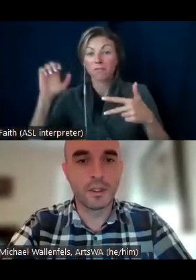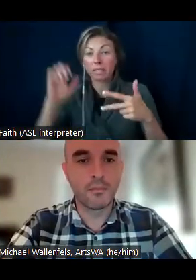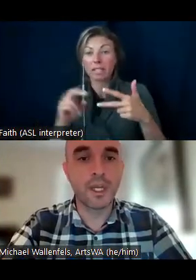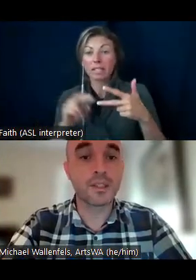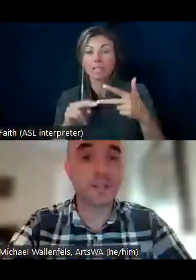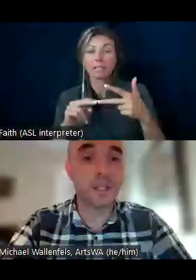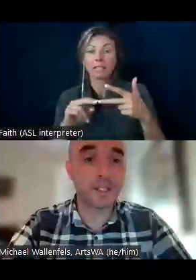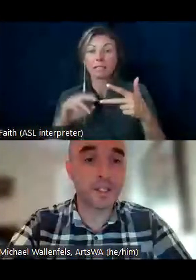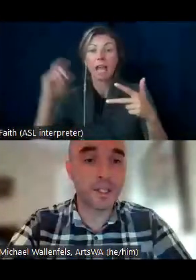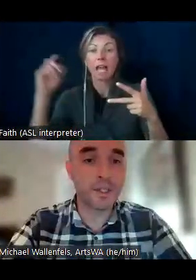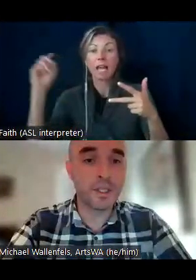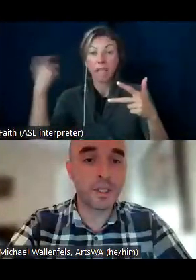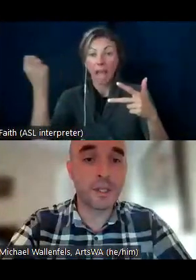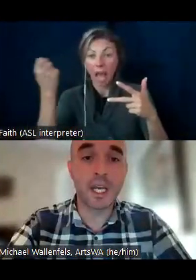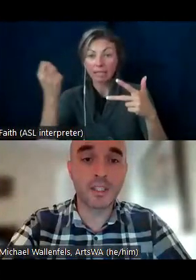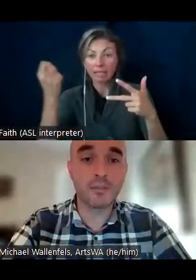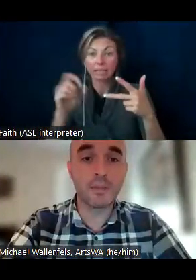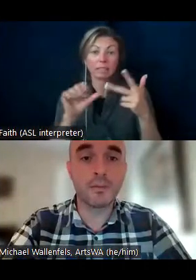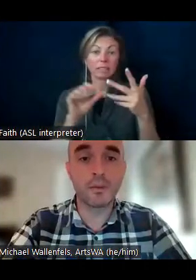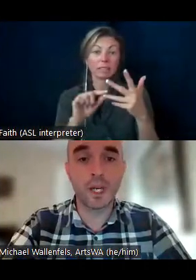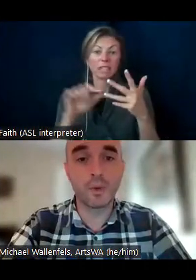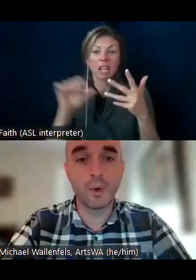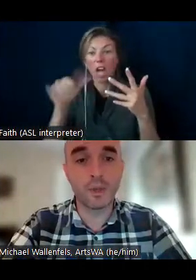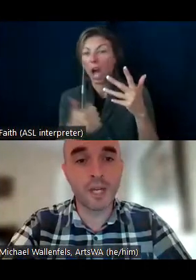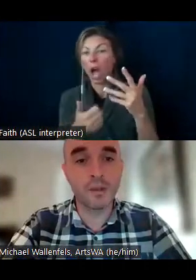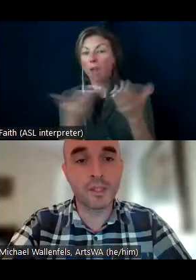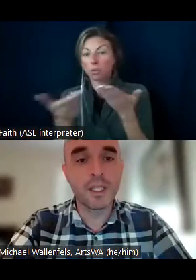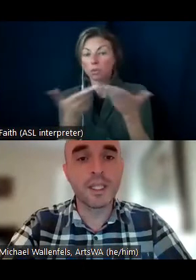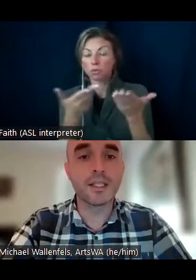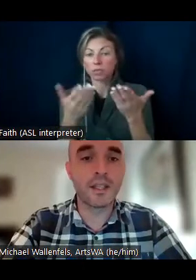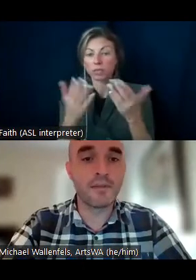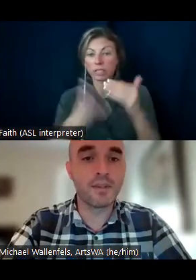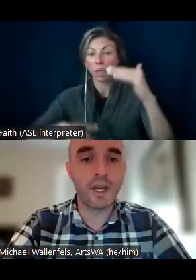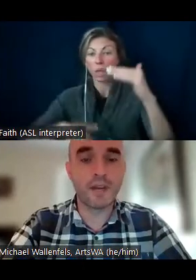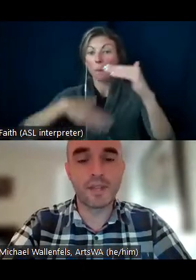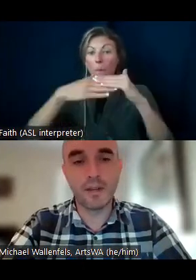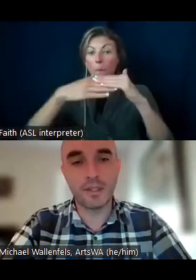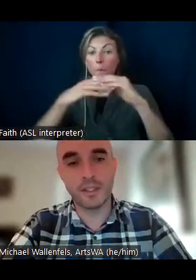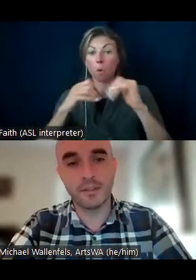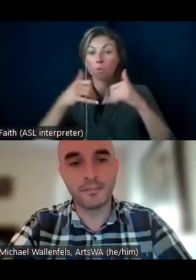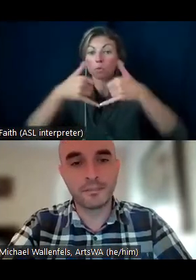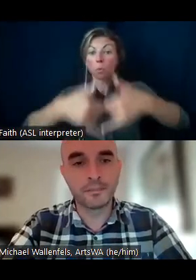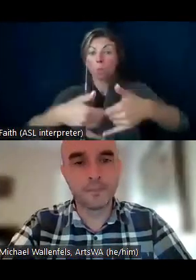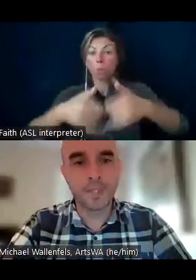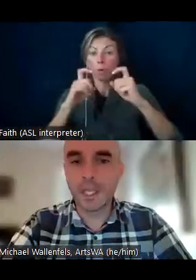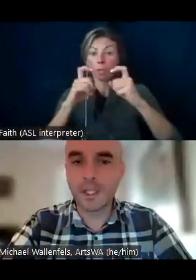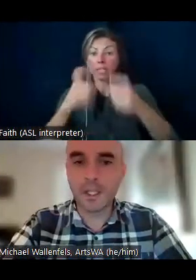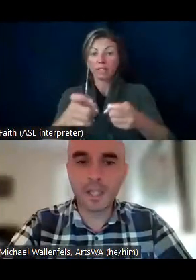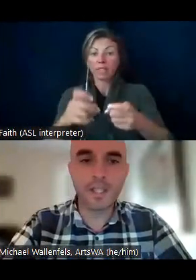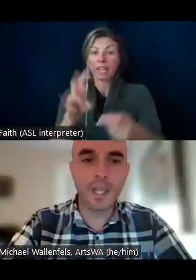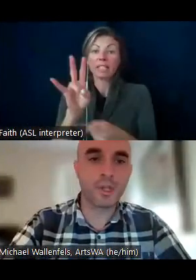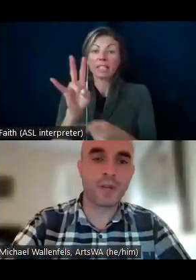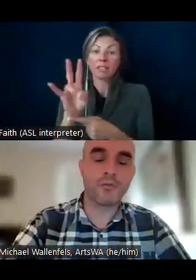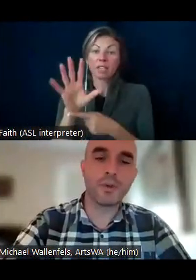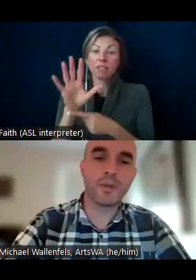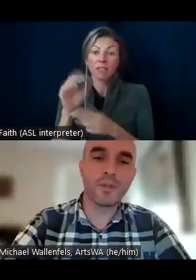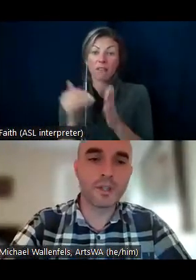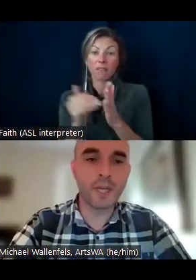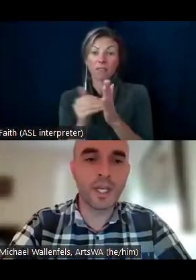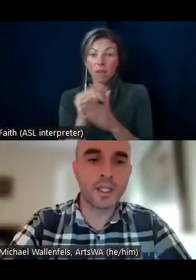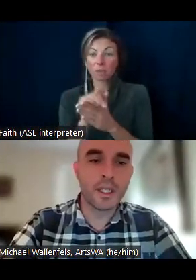나머지 40%는 hospitality, fitness, 택시와 개인 서비스를 하는